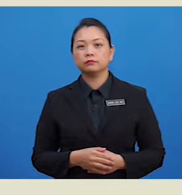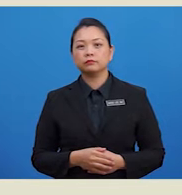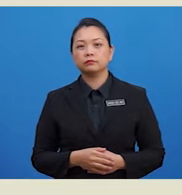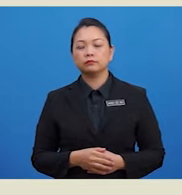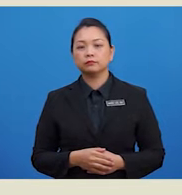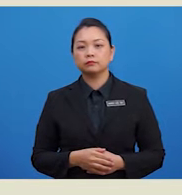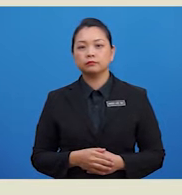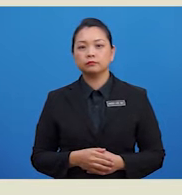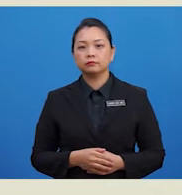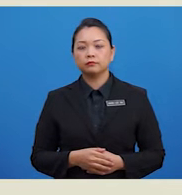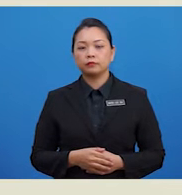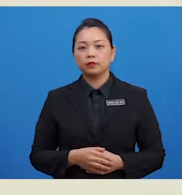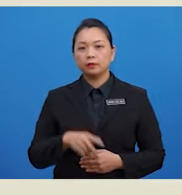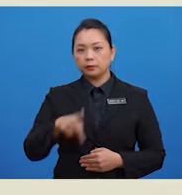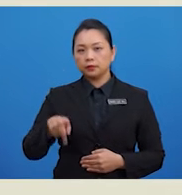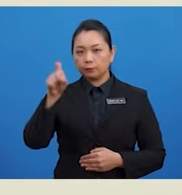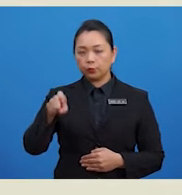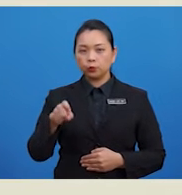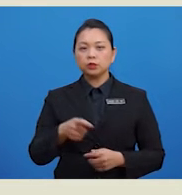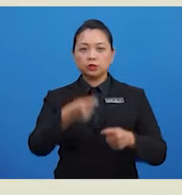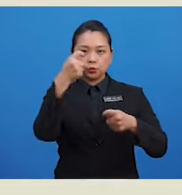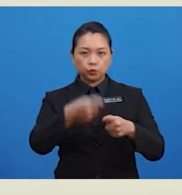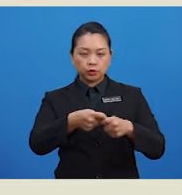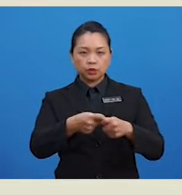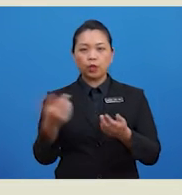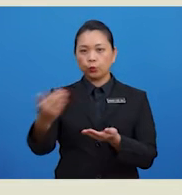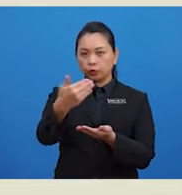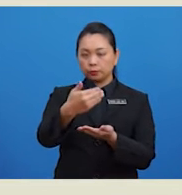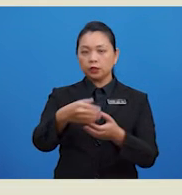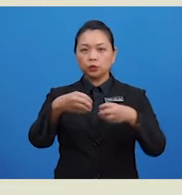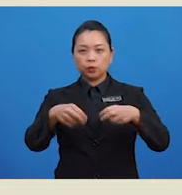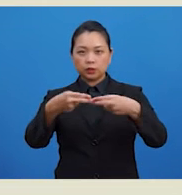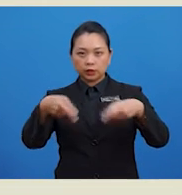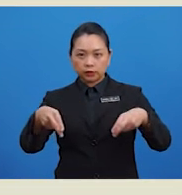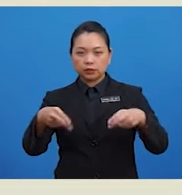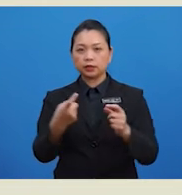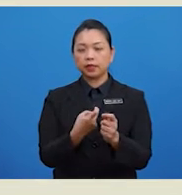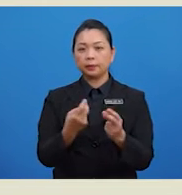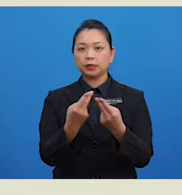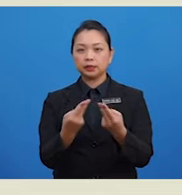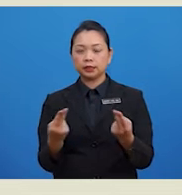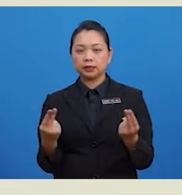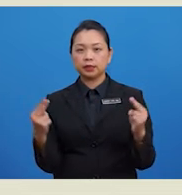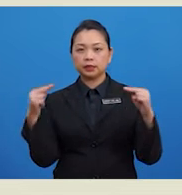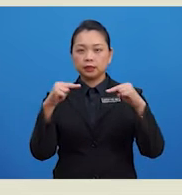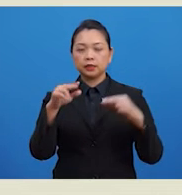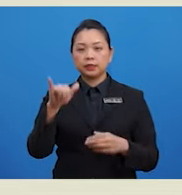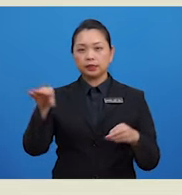Yang pertama, pelajar perlu menentukan kutipan telur tetasan dari trap nest yang